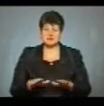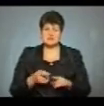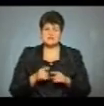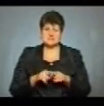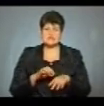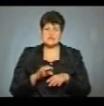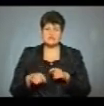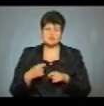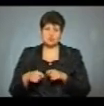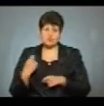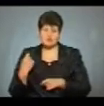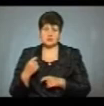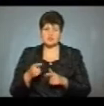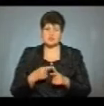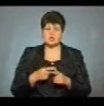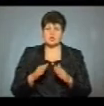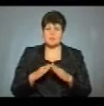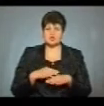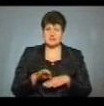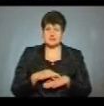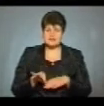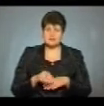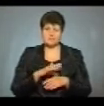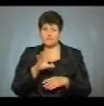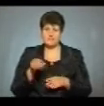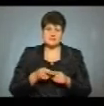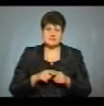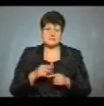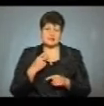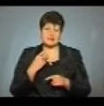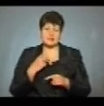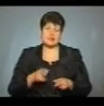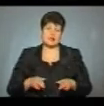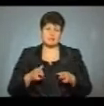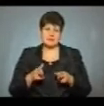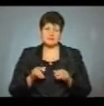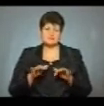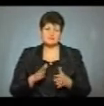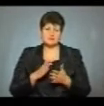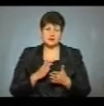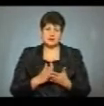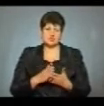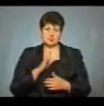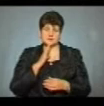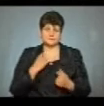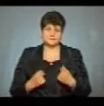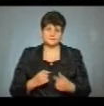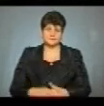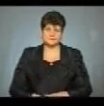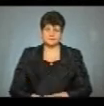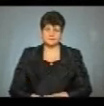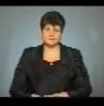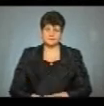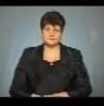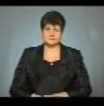тілесного ушкодження, а так само вчинення домашнього насильства. По всіх цих кримінальних провадженнях потерпілим є жінки. Марія Котенко, Оксана Галіяш. Новини